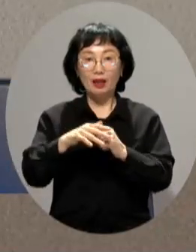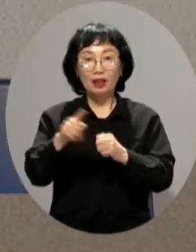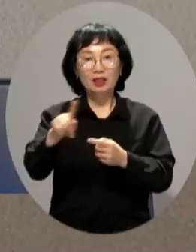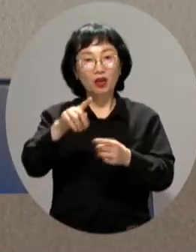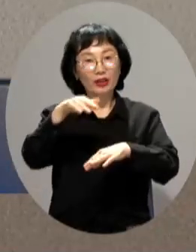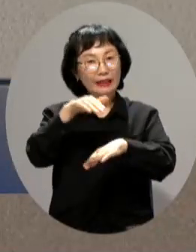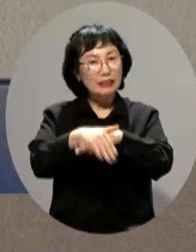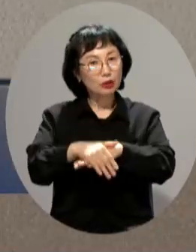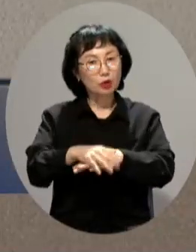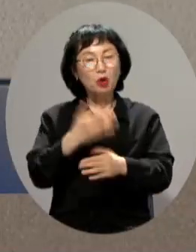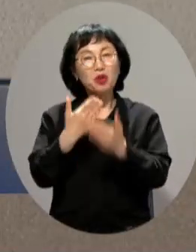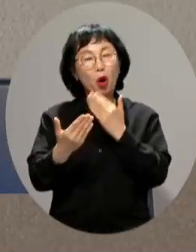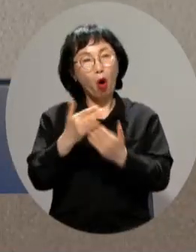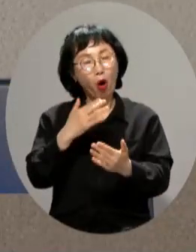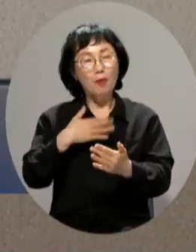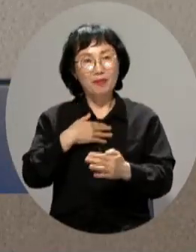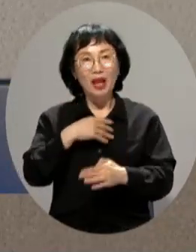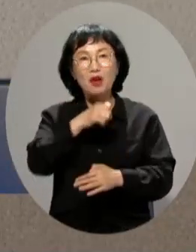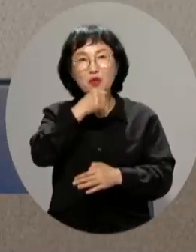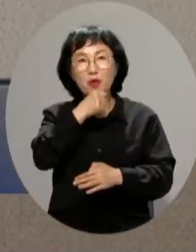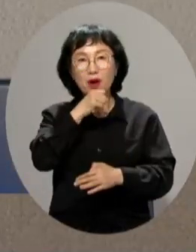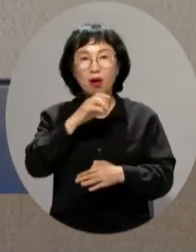했으면 좋겠다.